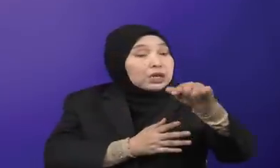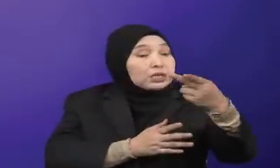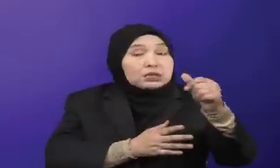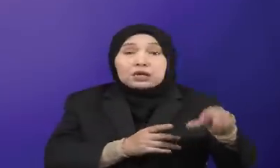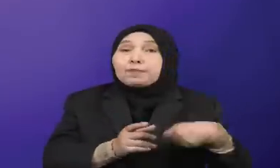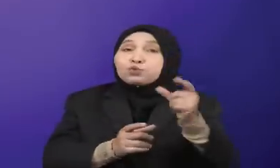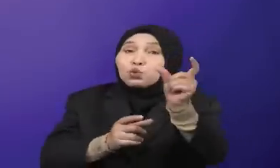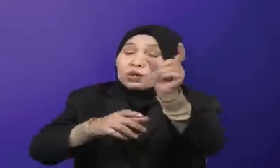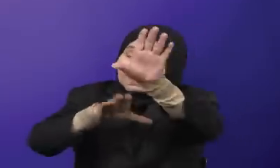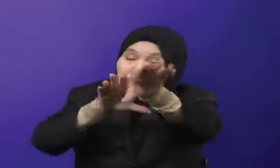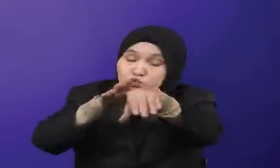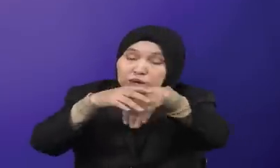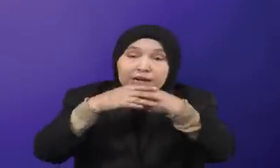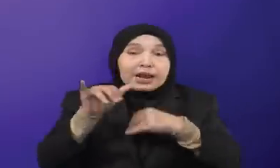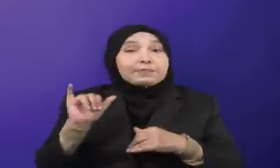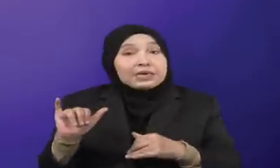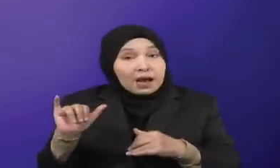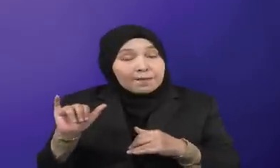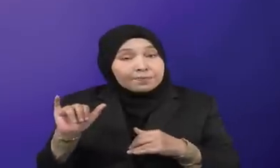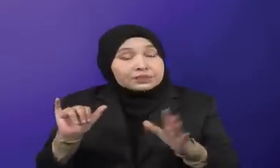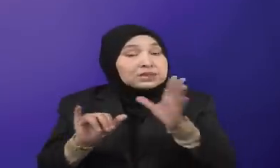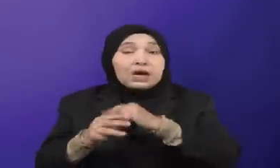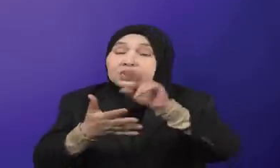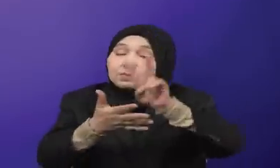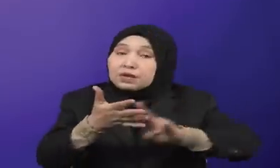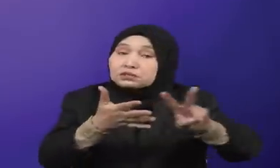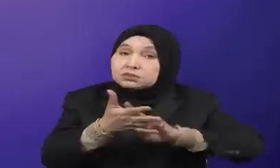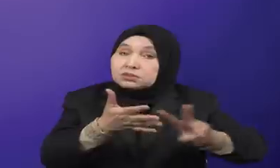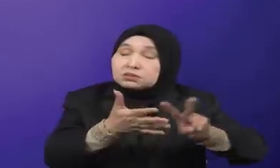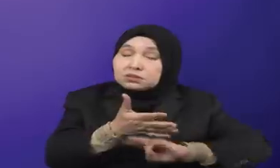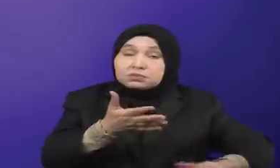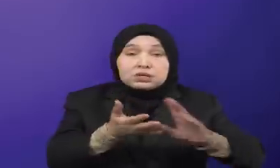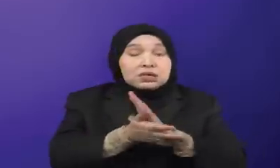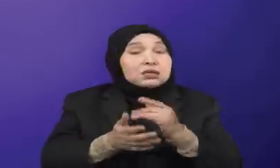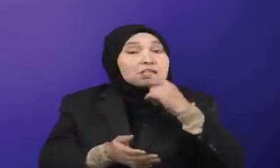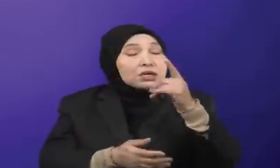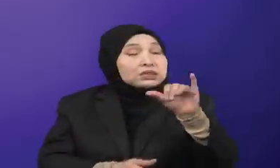menuntut dimasukkan ke dalam ya dan dibaca secara ketika